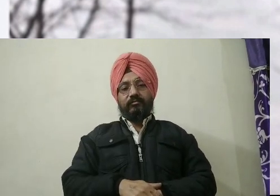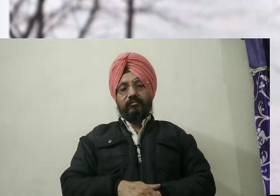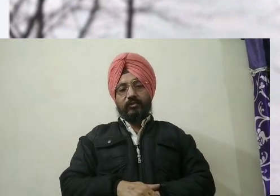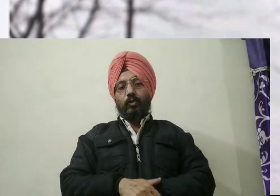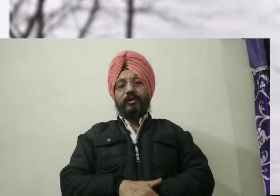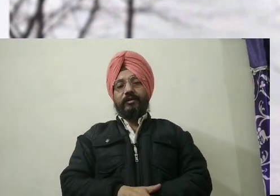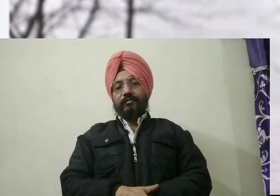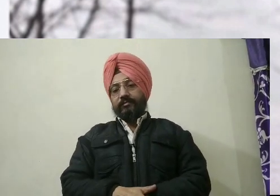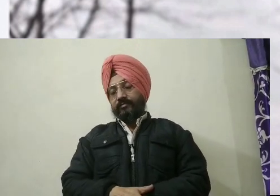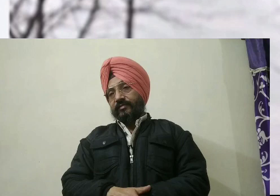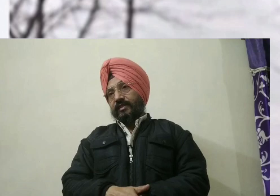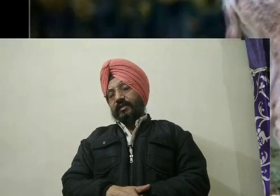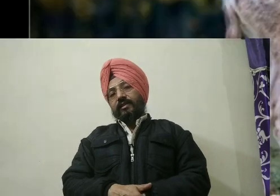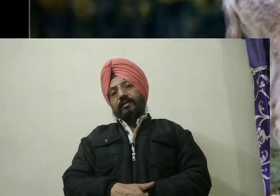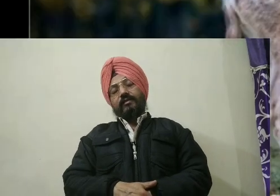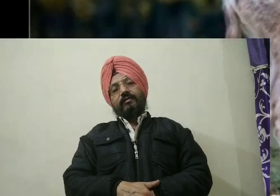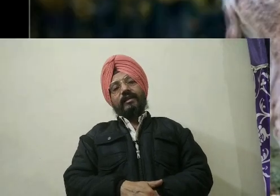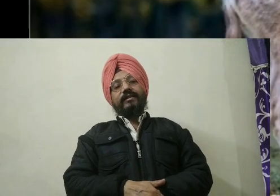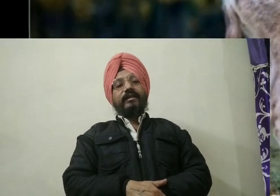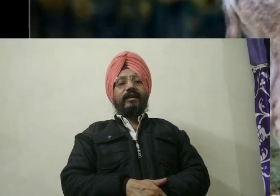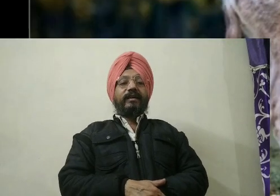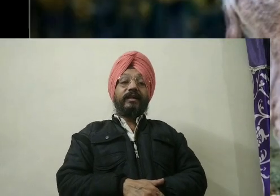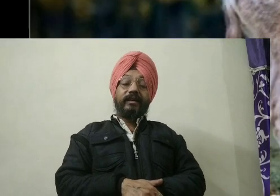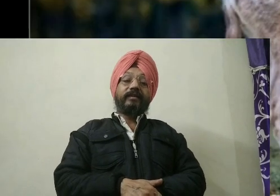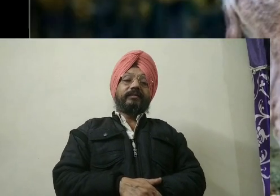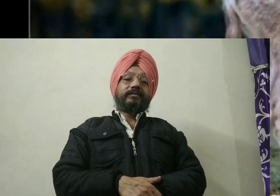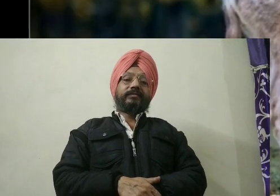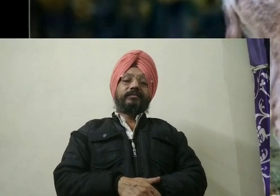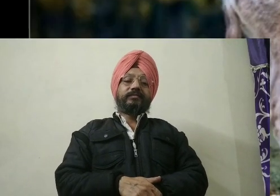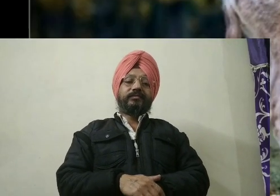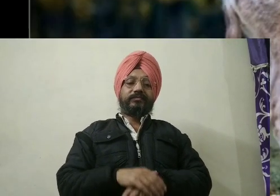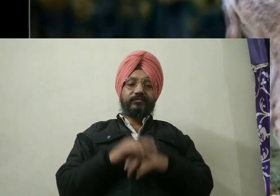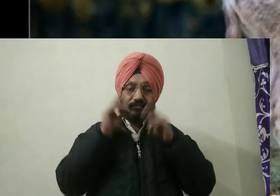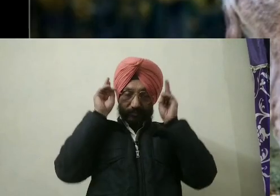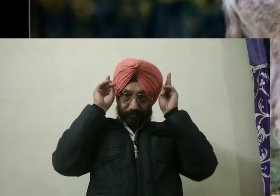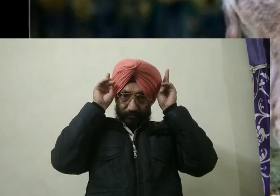लोंबडी नेक्स्ट है हिरन